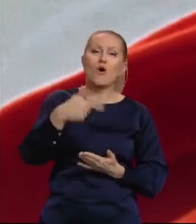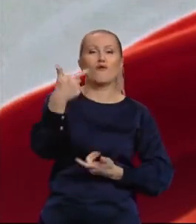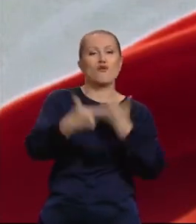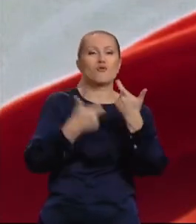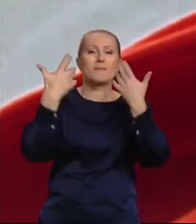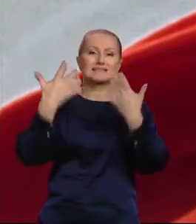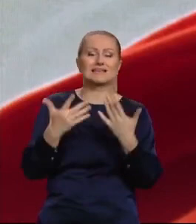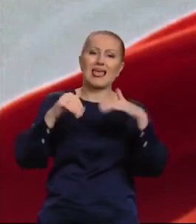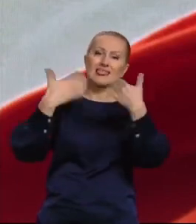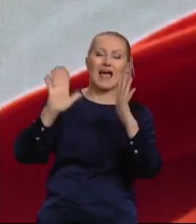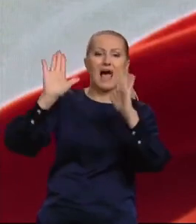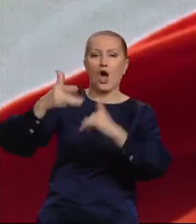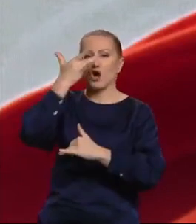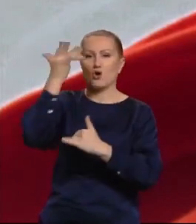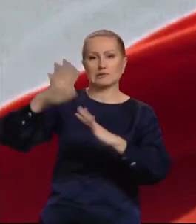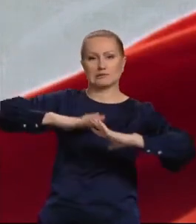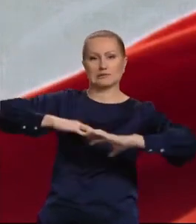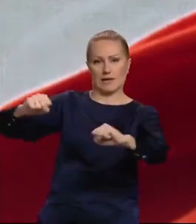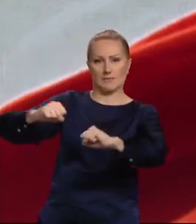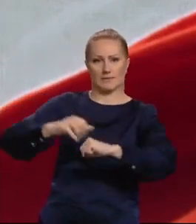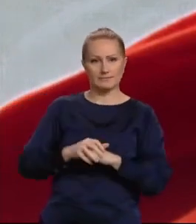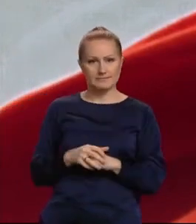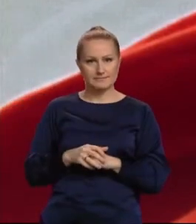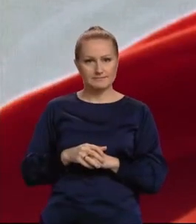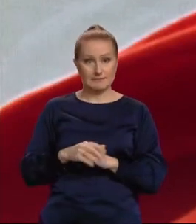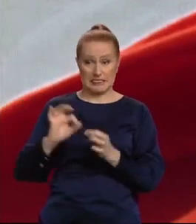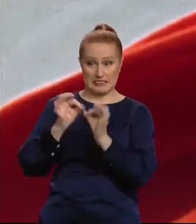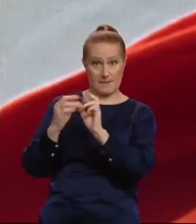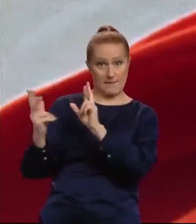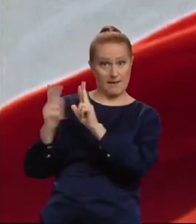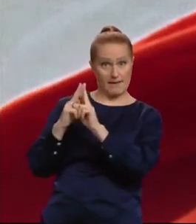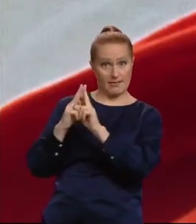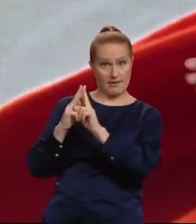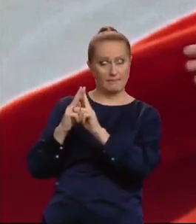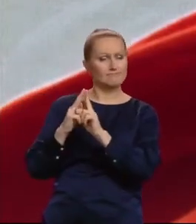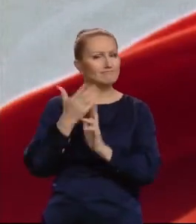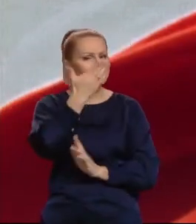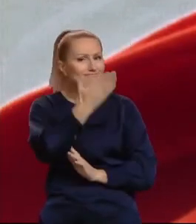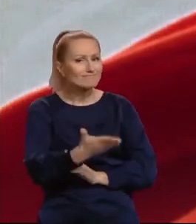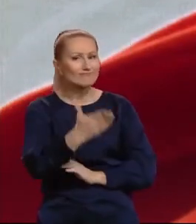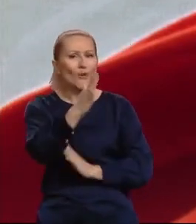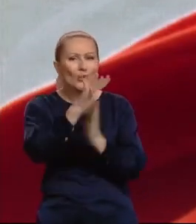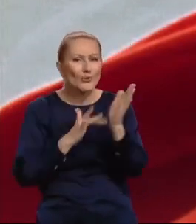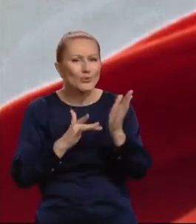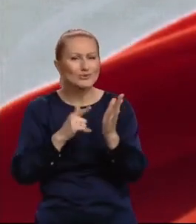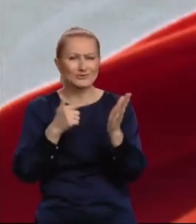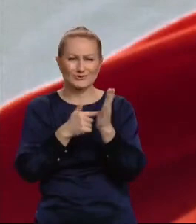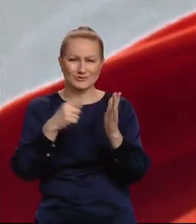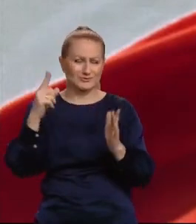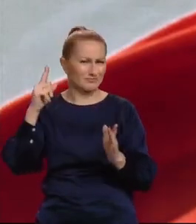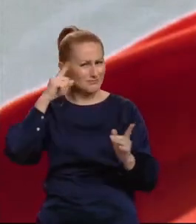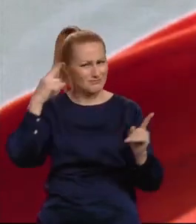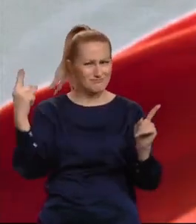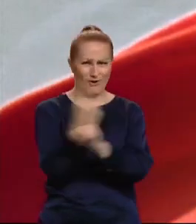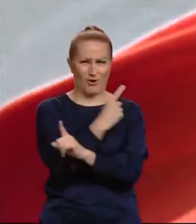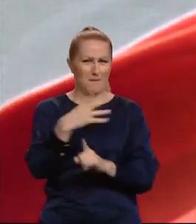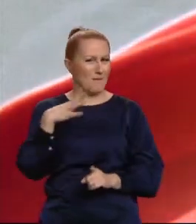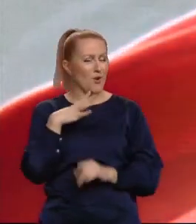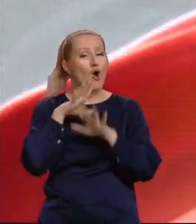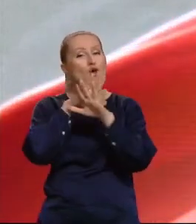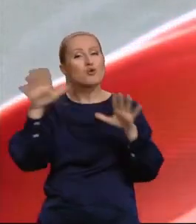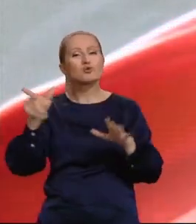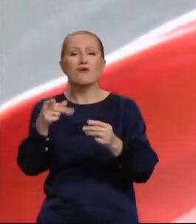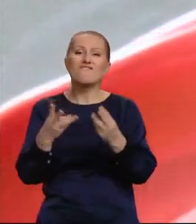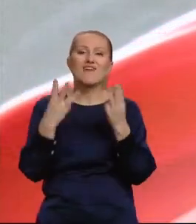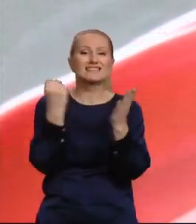na ruskiego soldata. Szanowni Państwo, Donald Tusk mylił się we wszystkich ważniejszych kwestiach